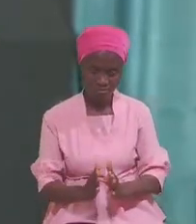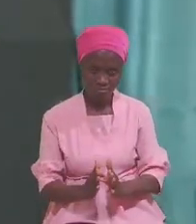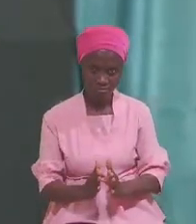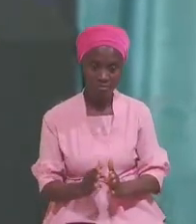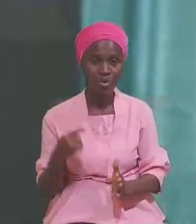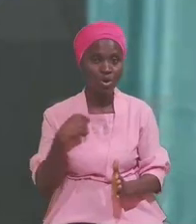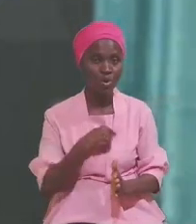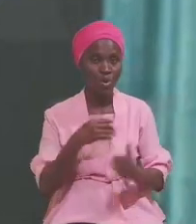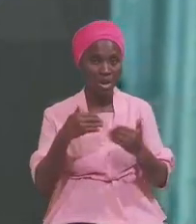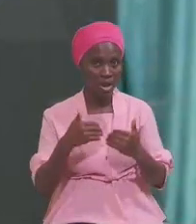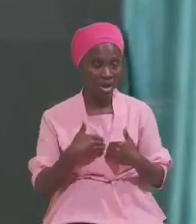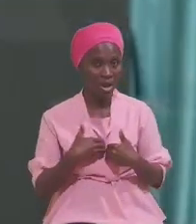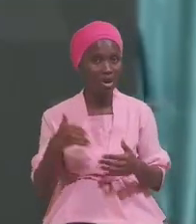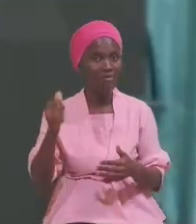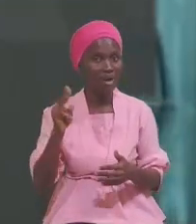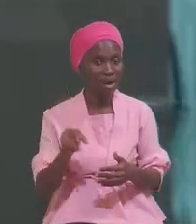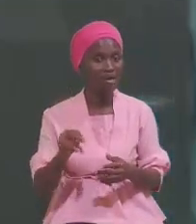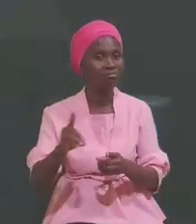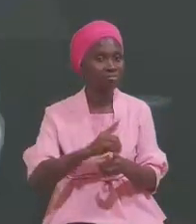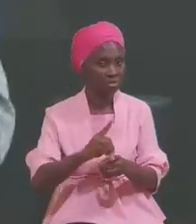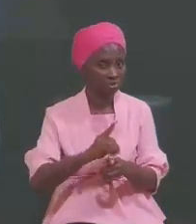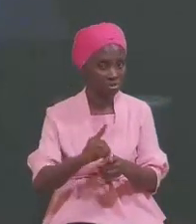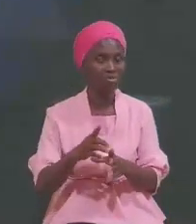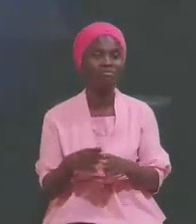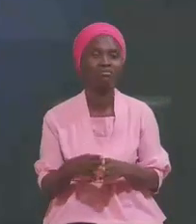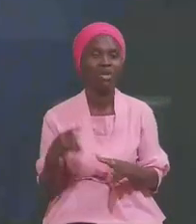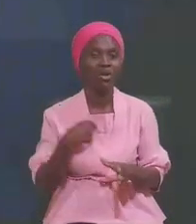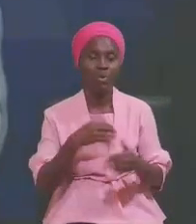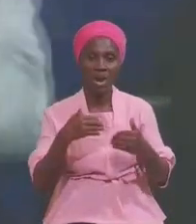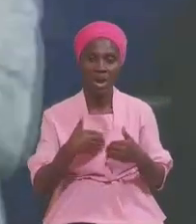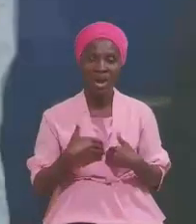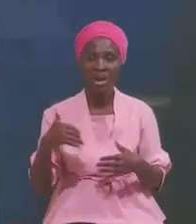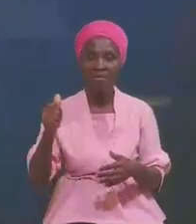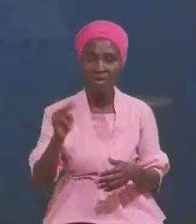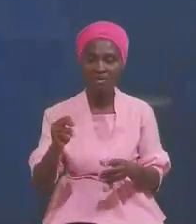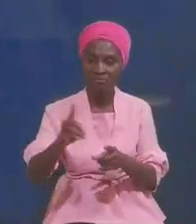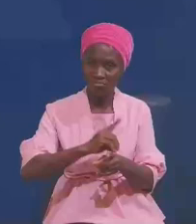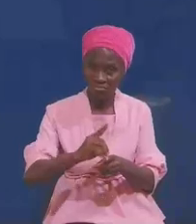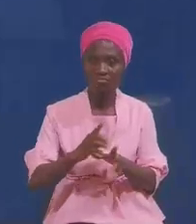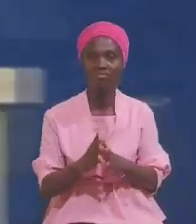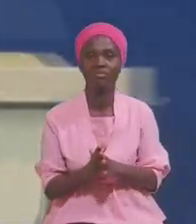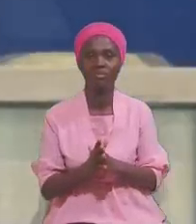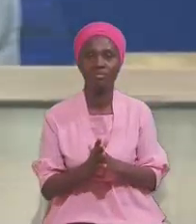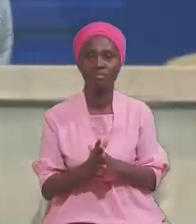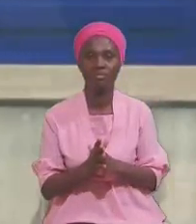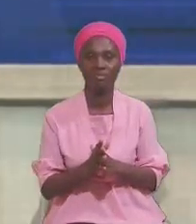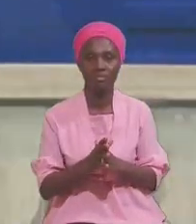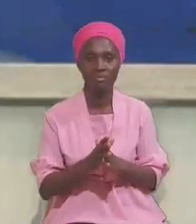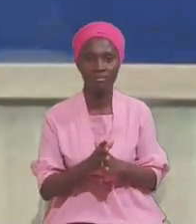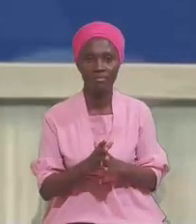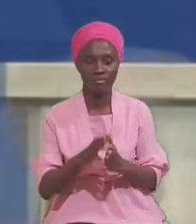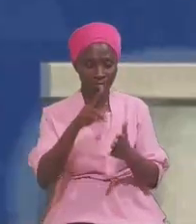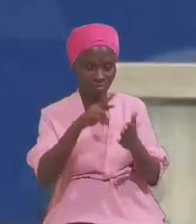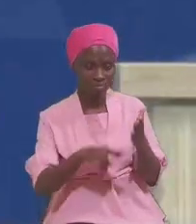à Dieu, nous avons par là une obligation. Voyons Nombre.